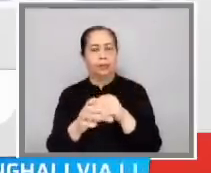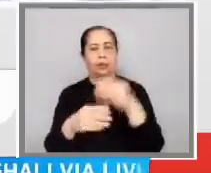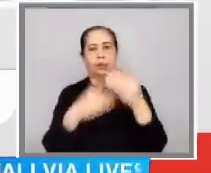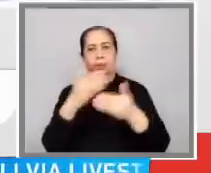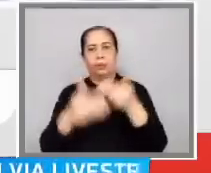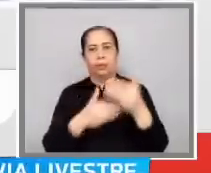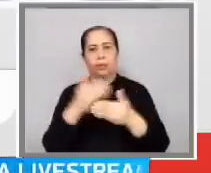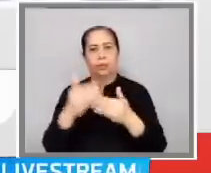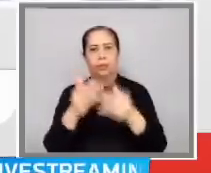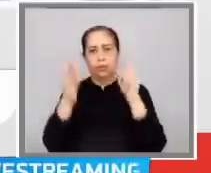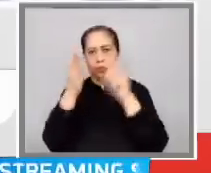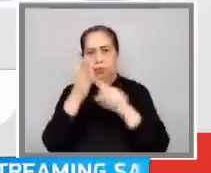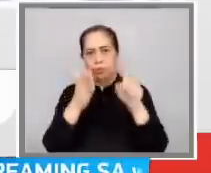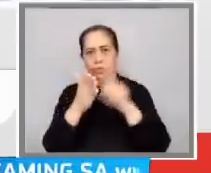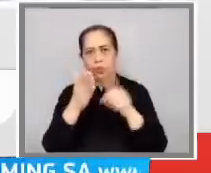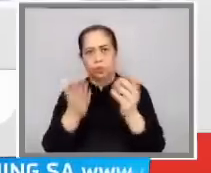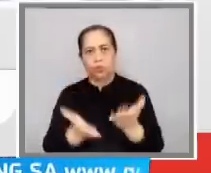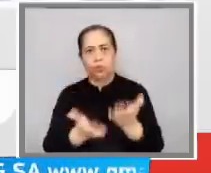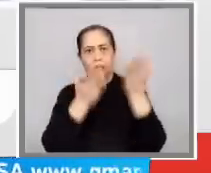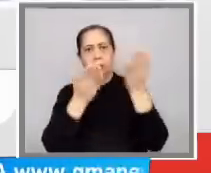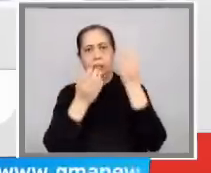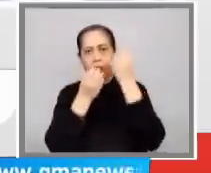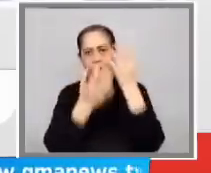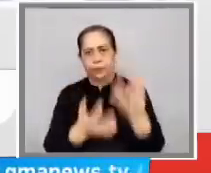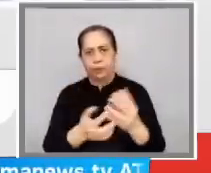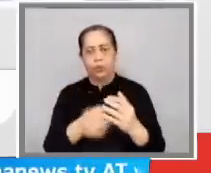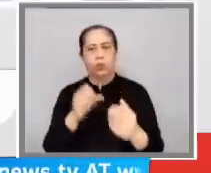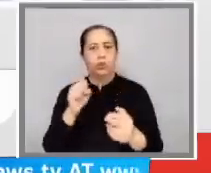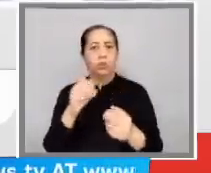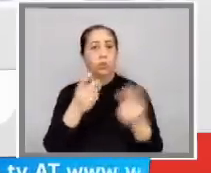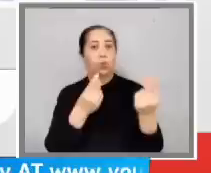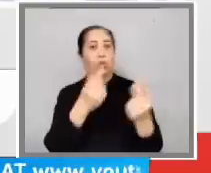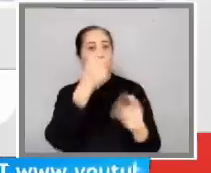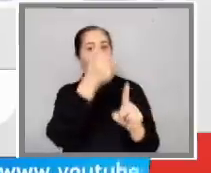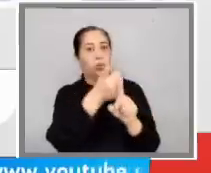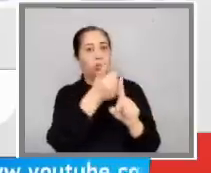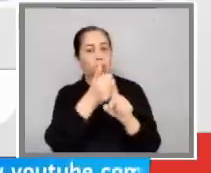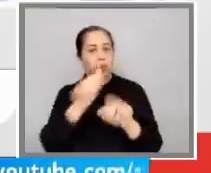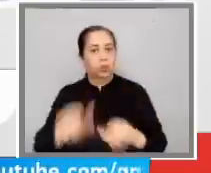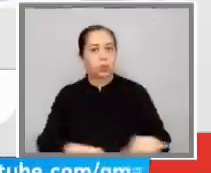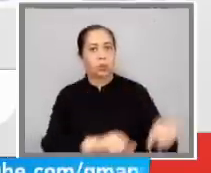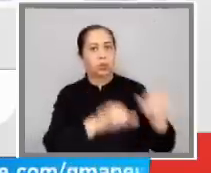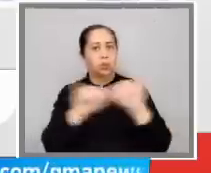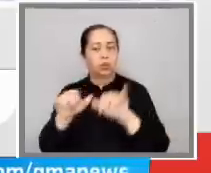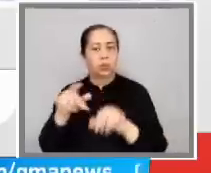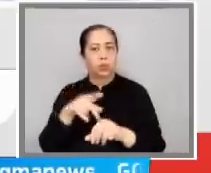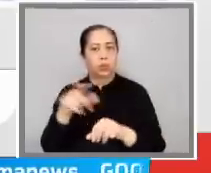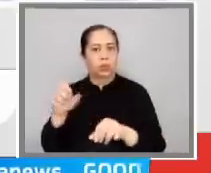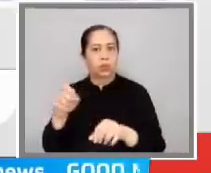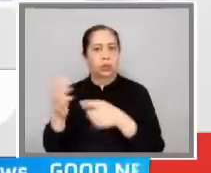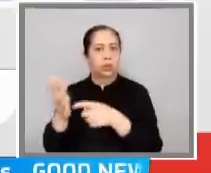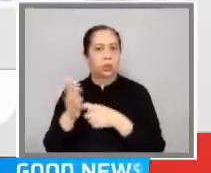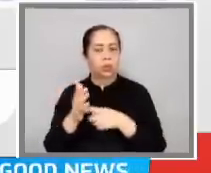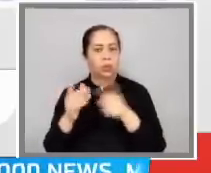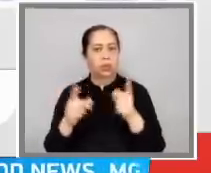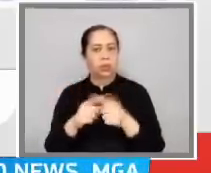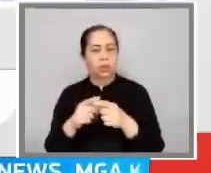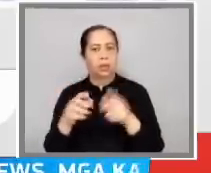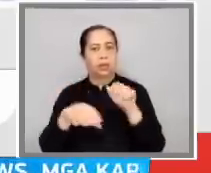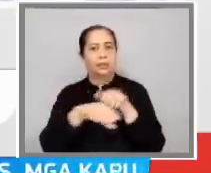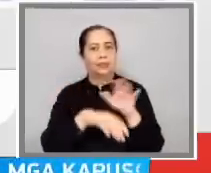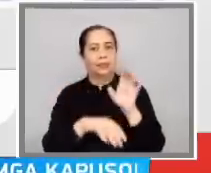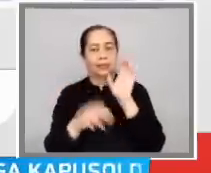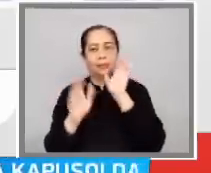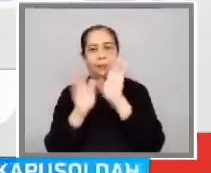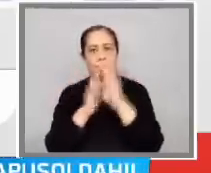to verify the submitted information. So ang ginawa po niyan, common po sa PTEs, nagre-require po sila na mag-send po ng